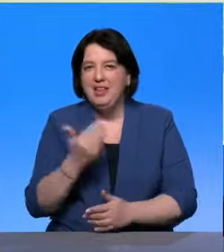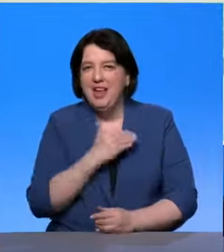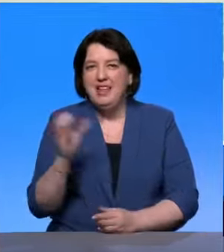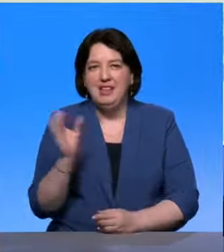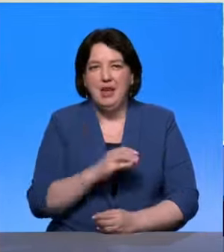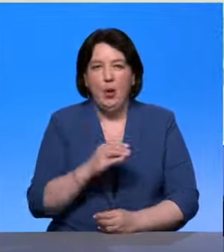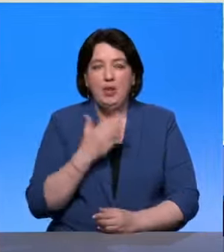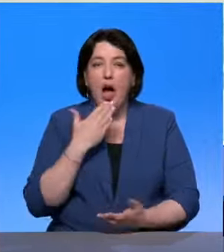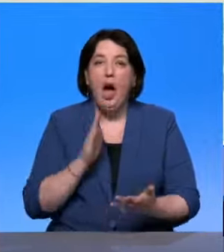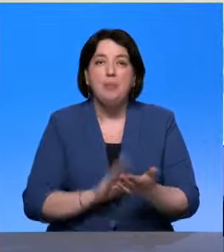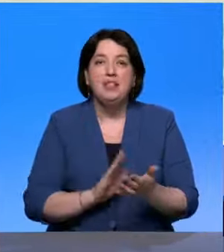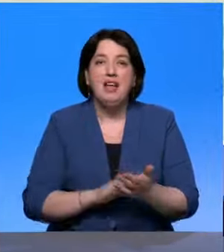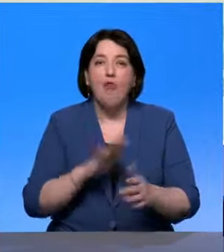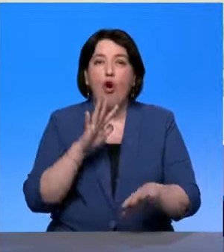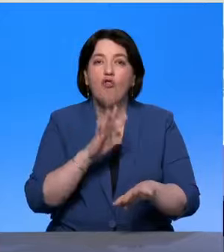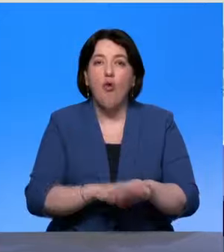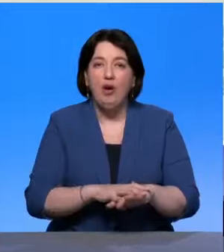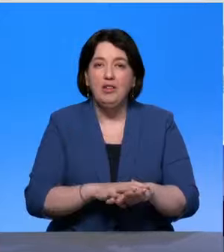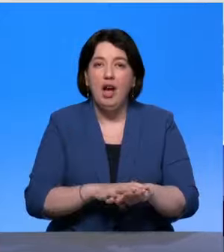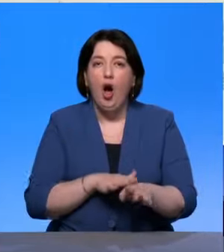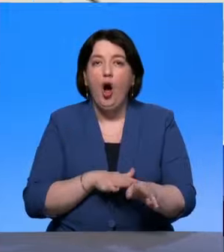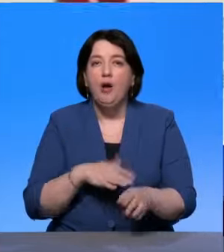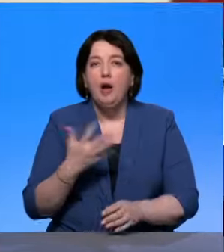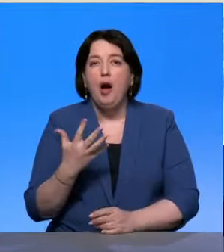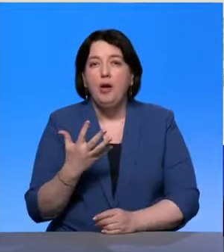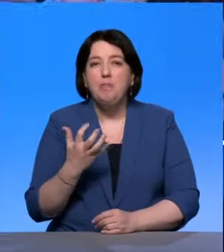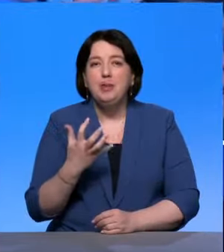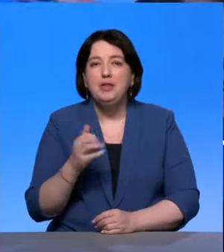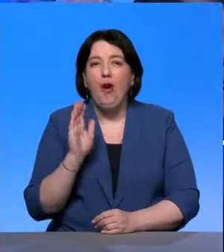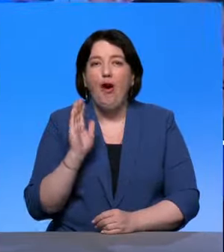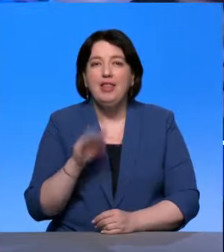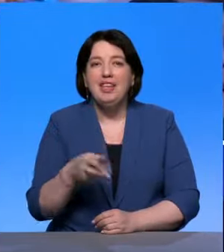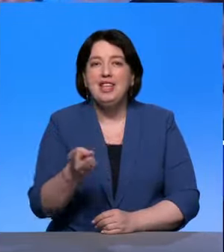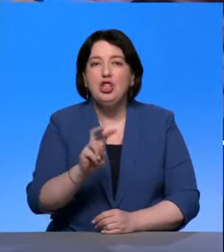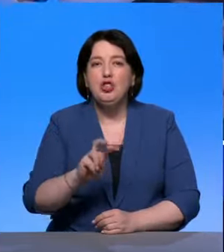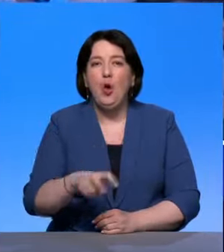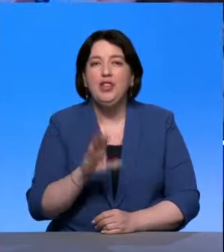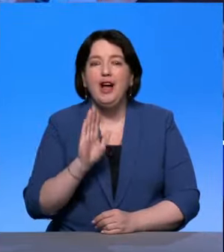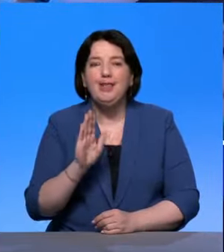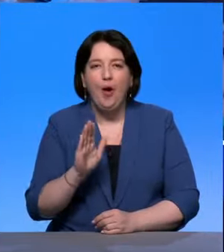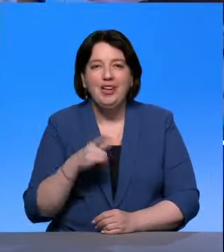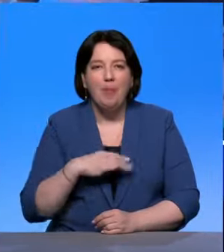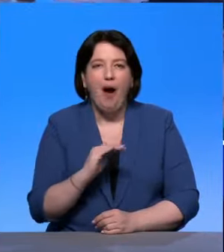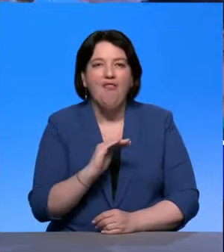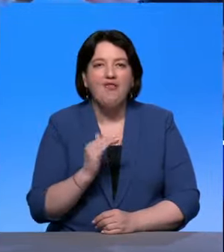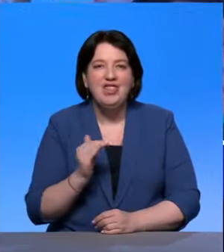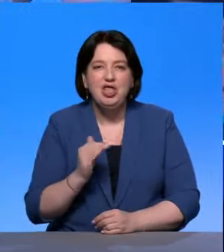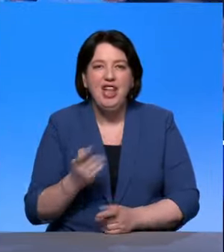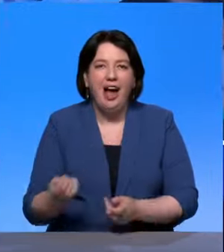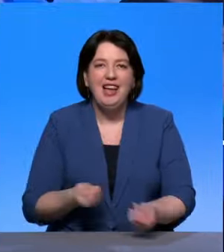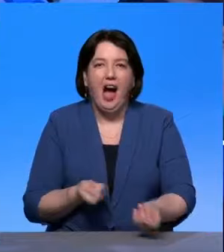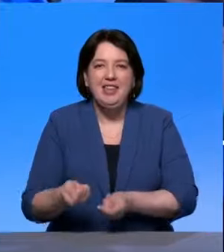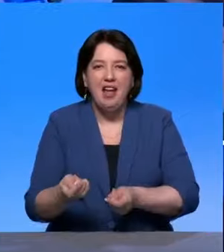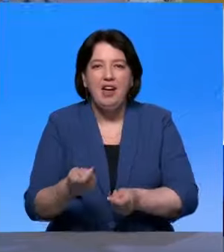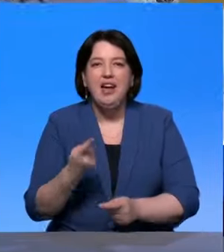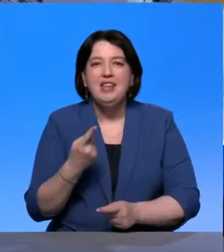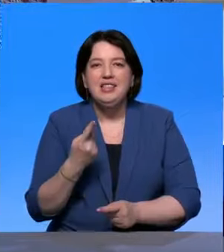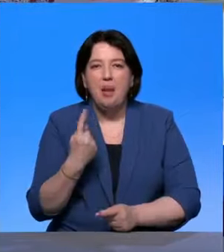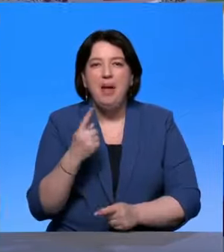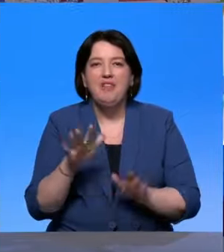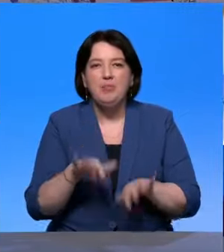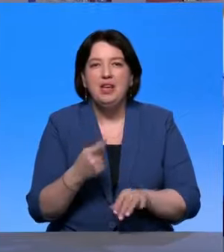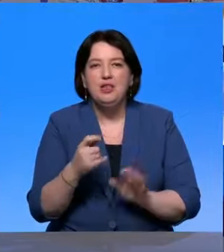Призовой фонд турнира по фиджитал-хоккею – $500 000. Это только по фиджитал-хоккею, друзья. За первое место полагается 175 тысяч.